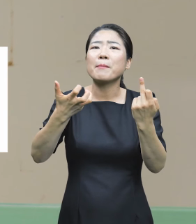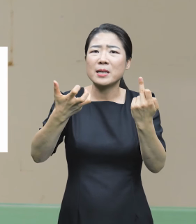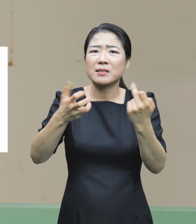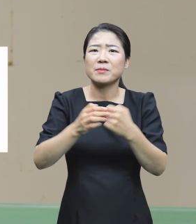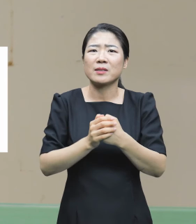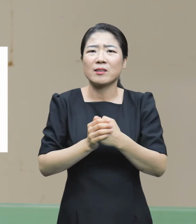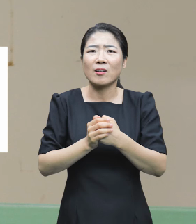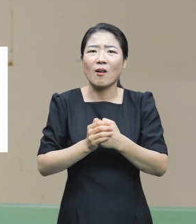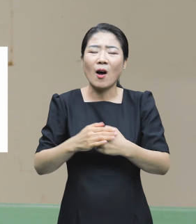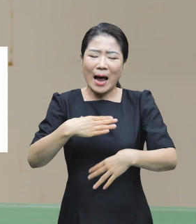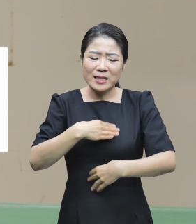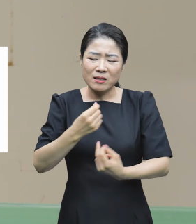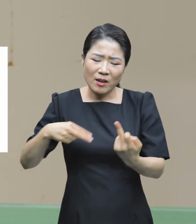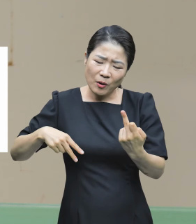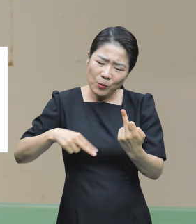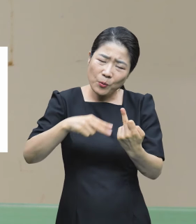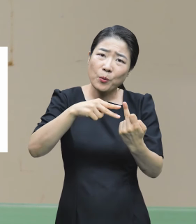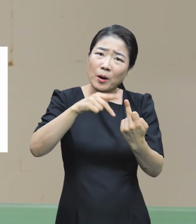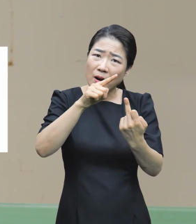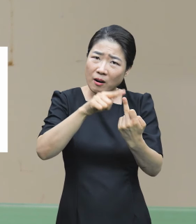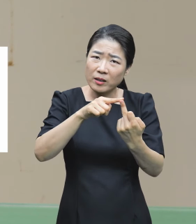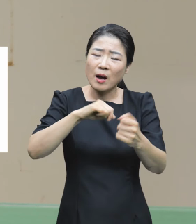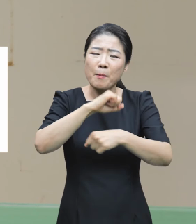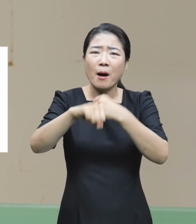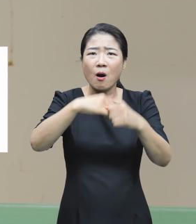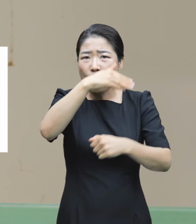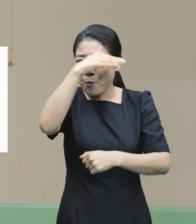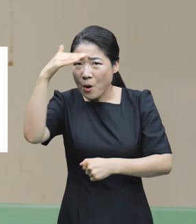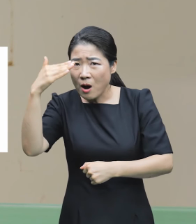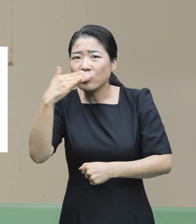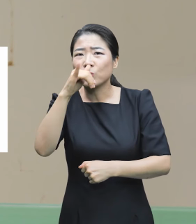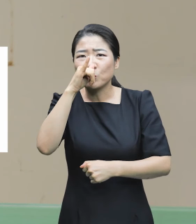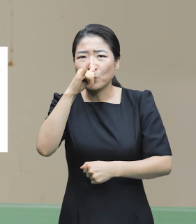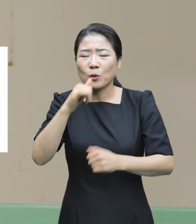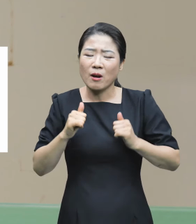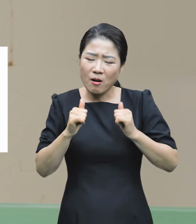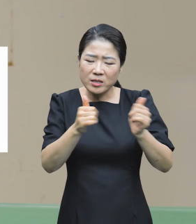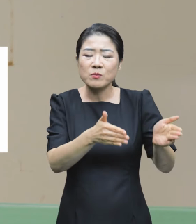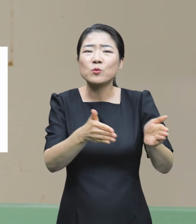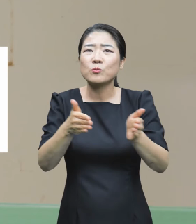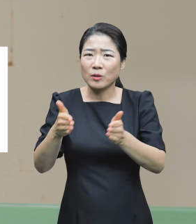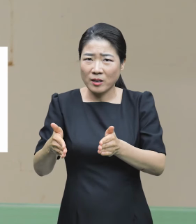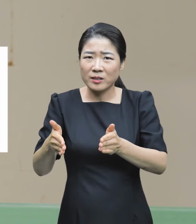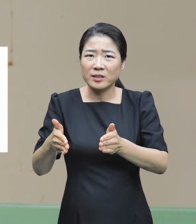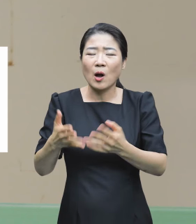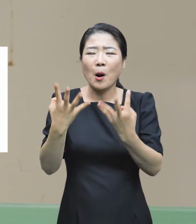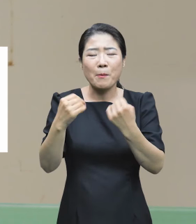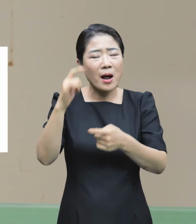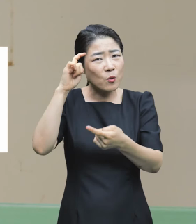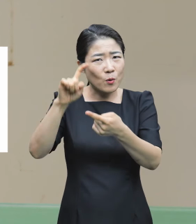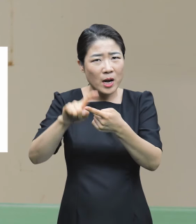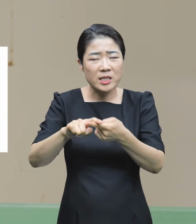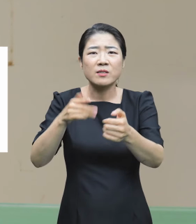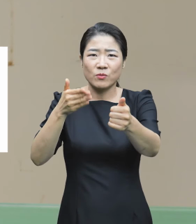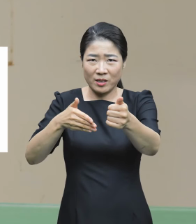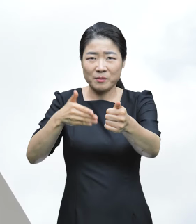안전하게 산을 오르고 무등산 증상을 마음껏 누릴 수 있도록 철저히 준비하고 있는만큼 많은 관심